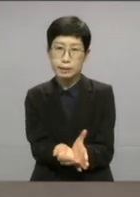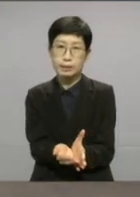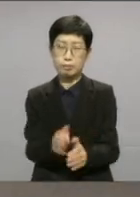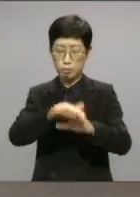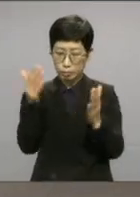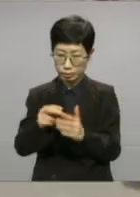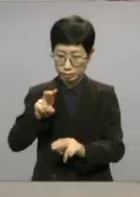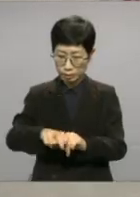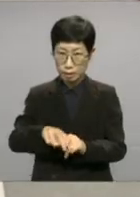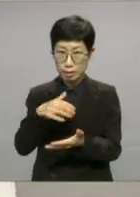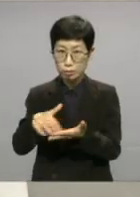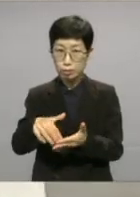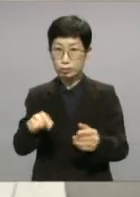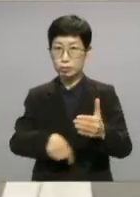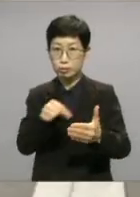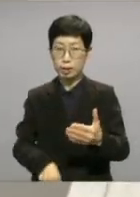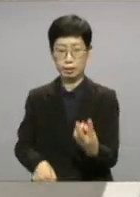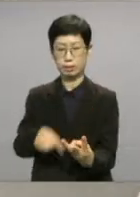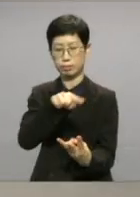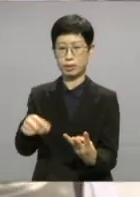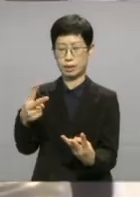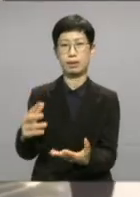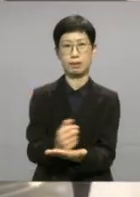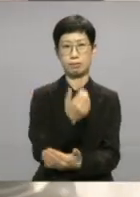1을 차지할 것으로 예상되고 있습니다.